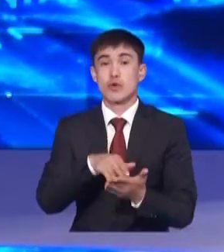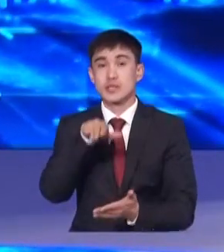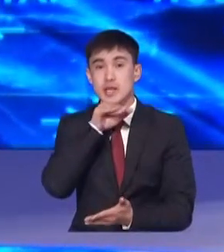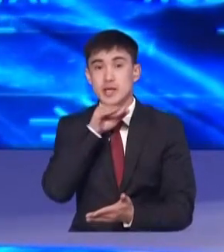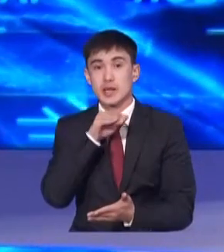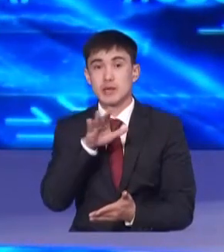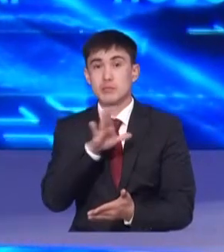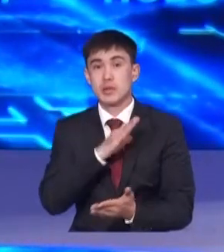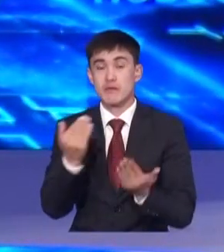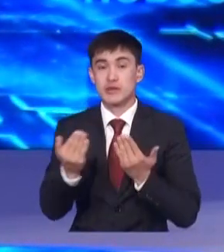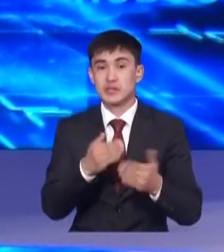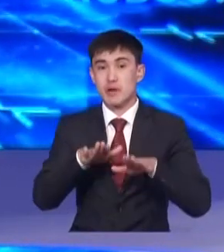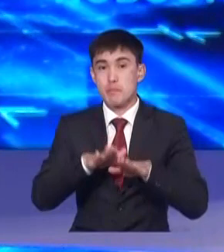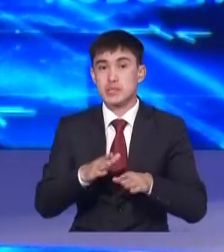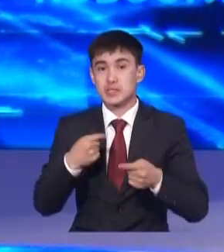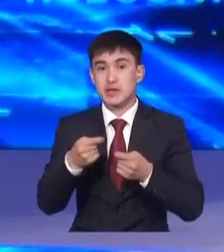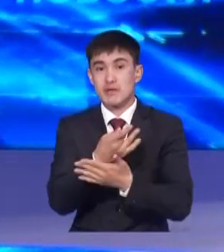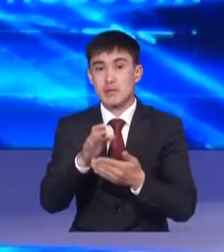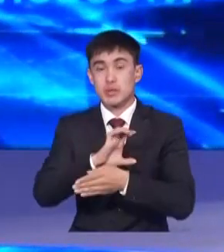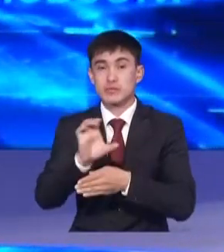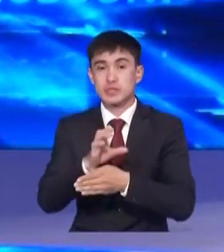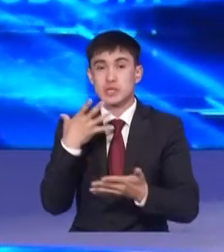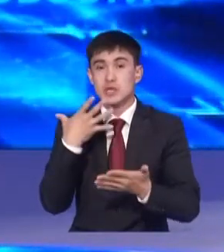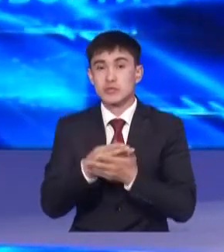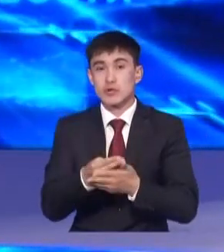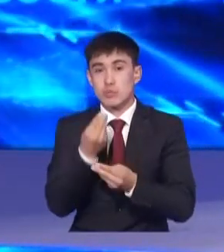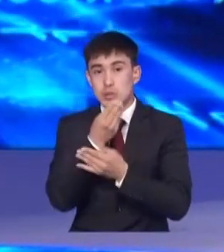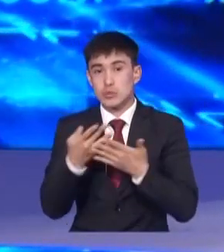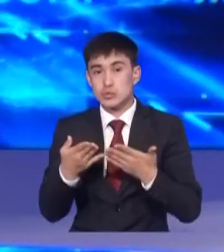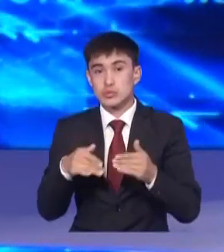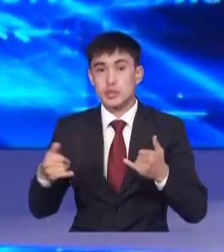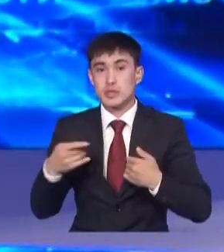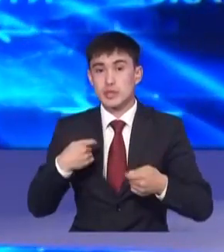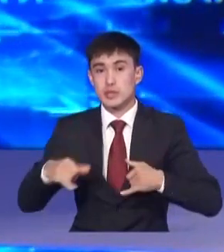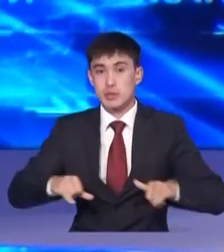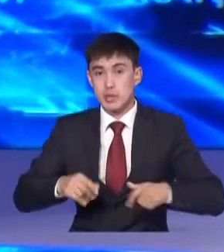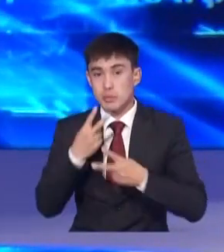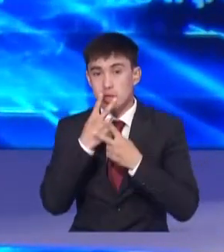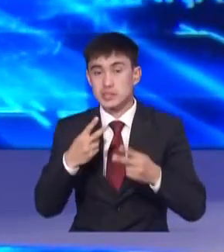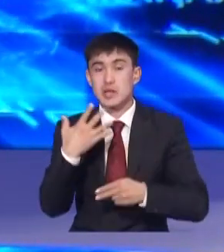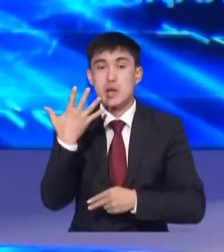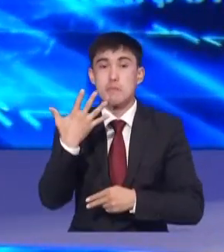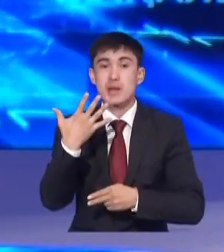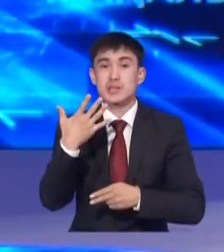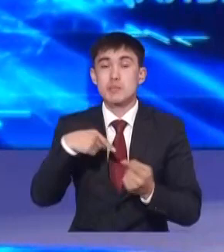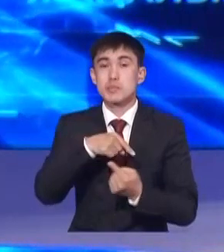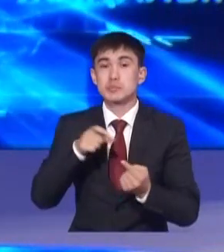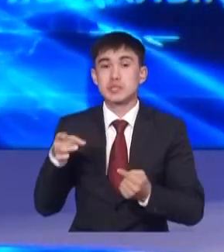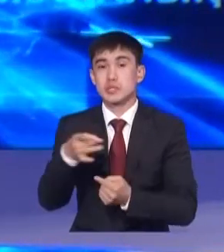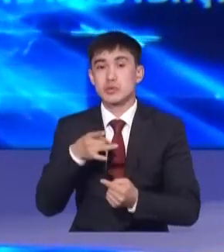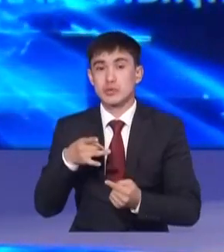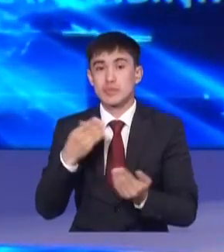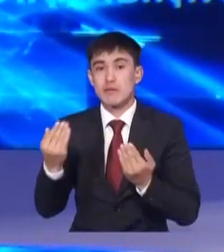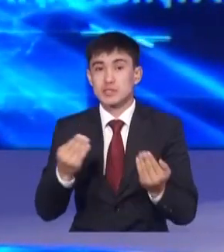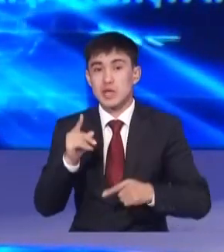В городе Текеле состоялась выставка местных товаропроизводителей. Свою продукцию на ярмарке представили 5 предпринимателей